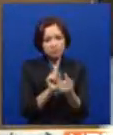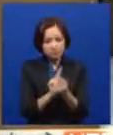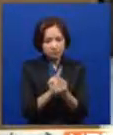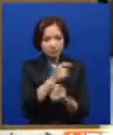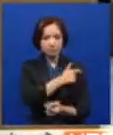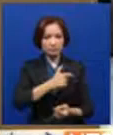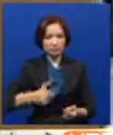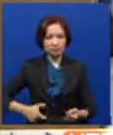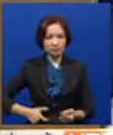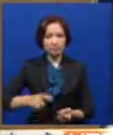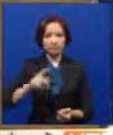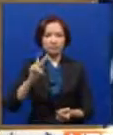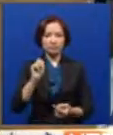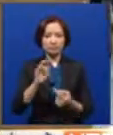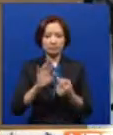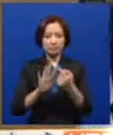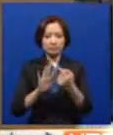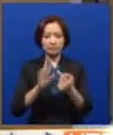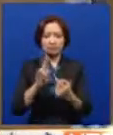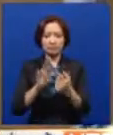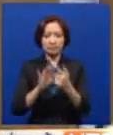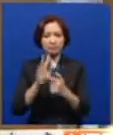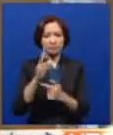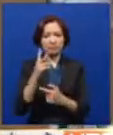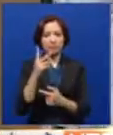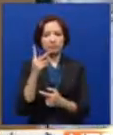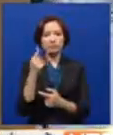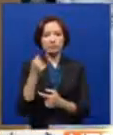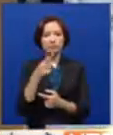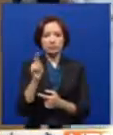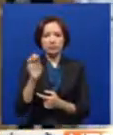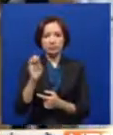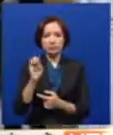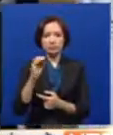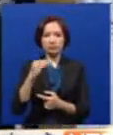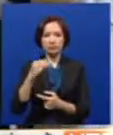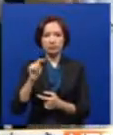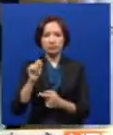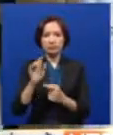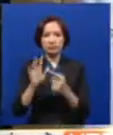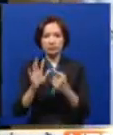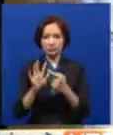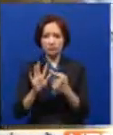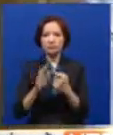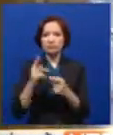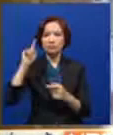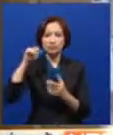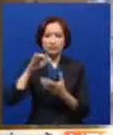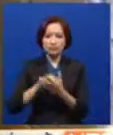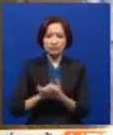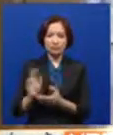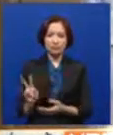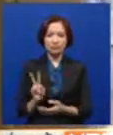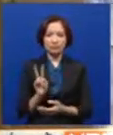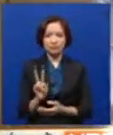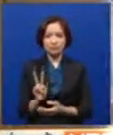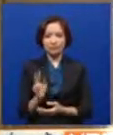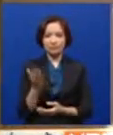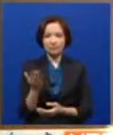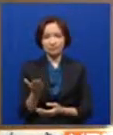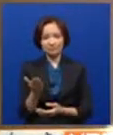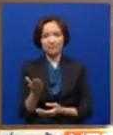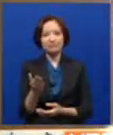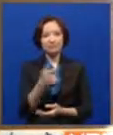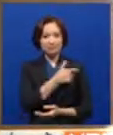นารูโตะมากดราชกุมารญี่ปุ่นและพระชายาที่พระตำหนักพระราชวังอาคาสะกะด้วยซึ่งเจ้าชาย